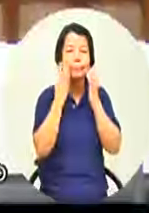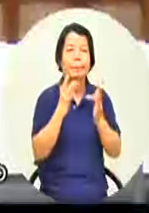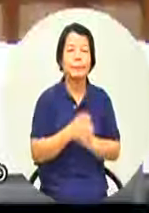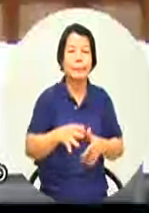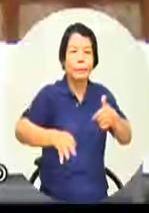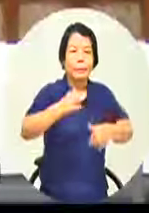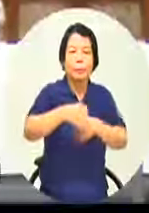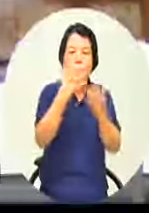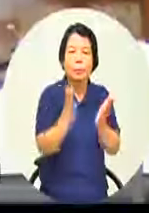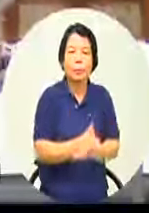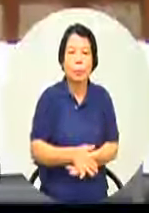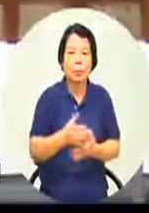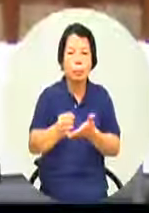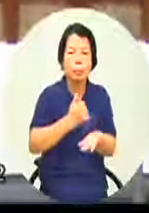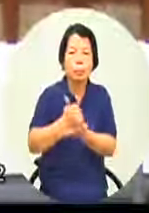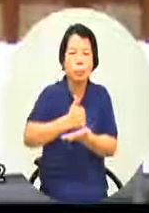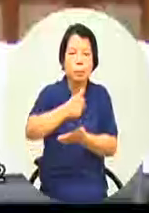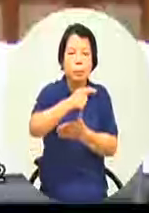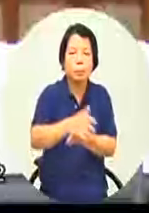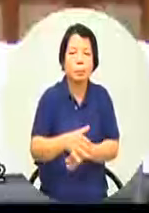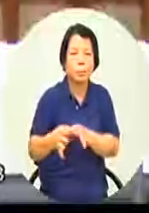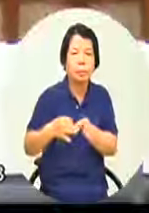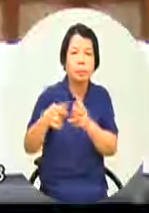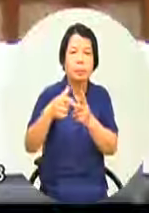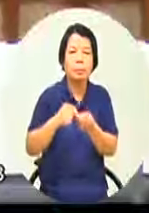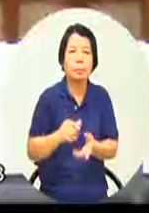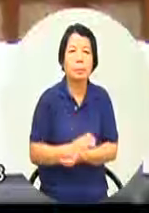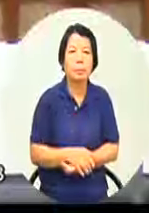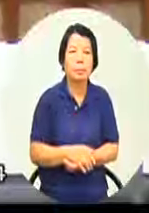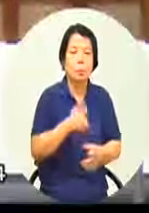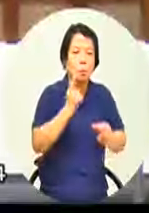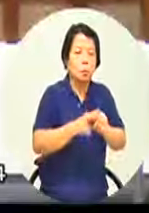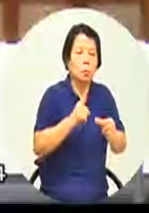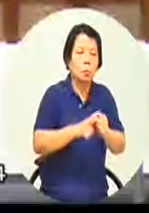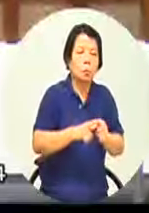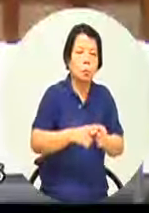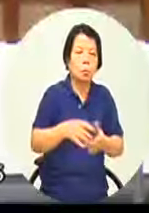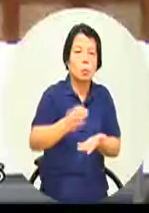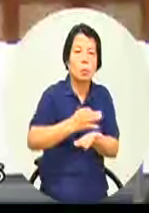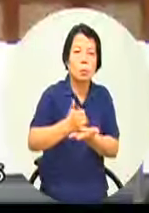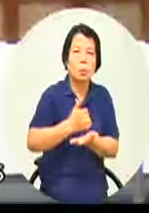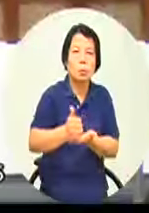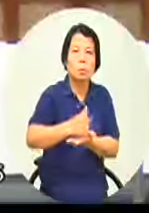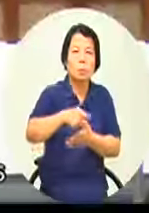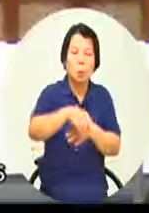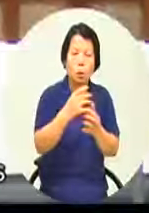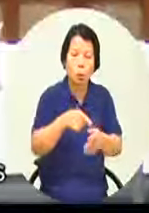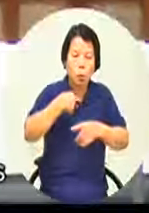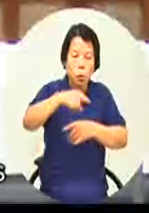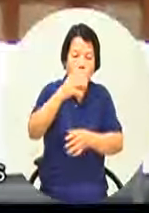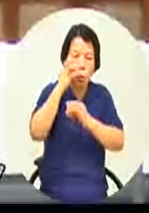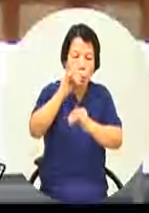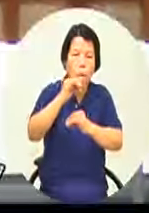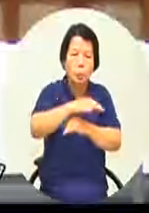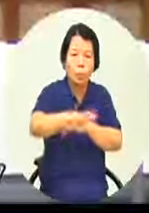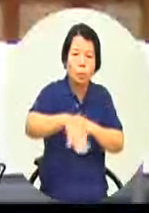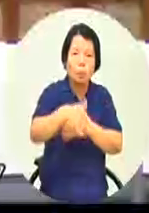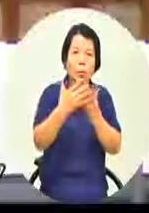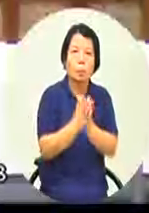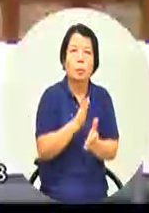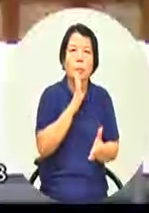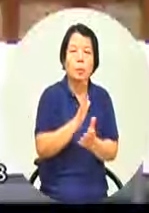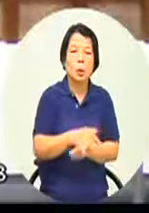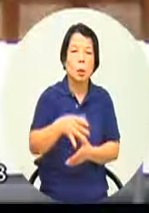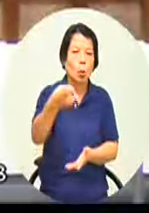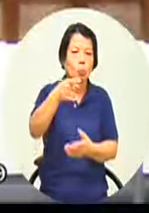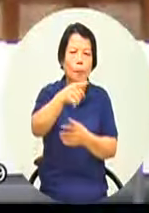批发商，来自于中间的中间商。但是我们每一次去大卖场都发现一件事，大卖场永远卖得比传统市